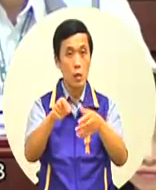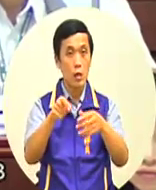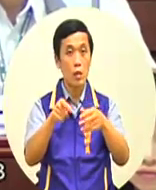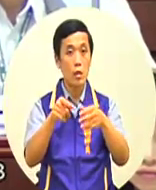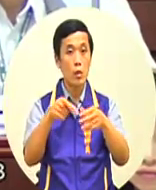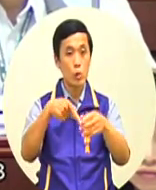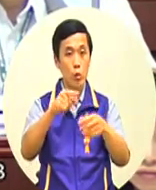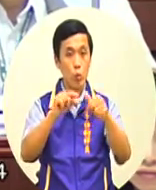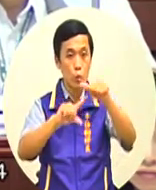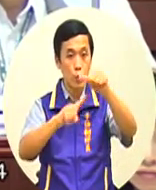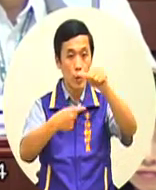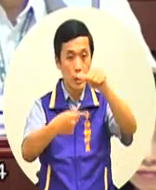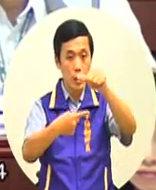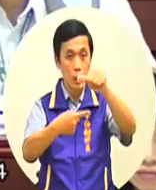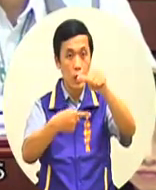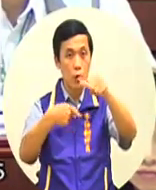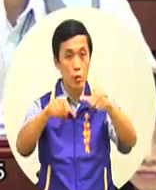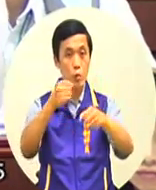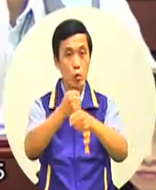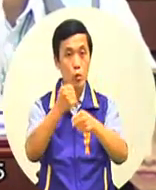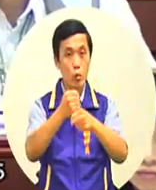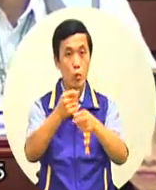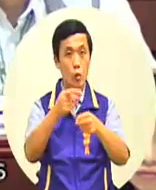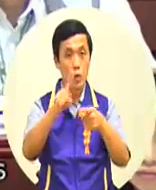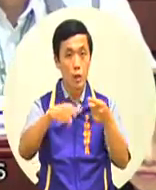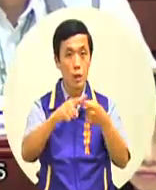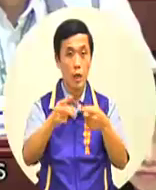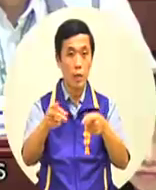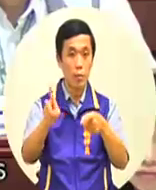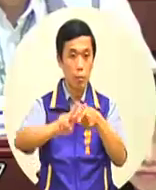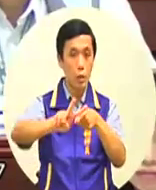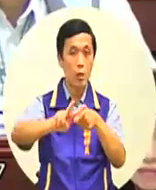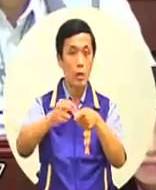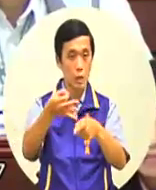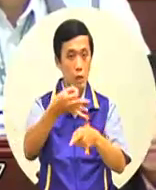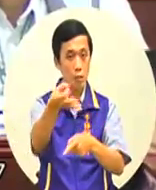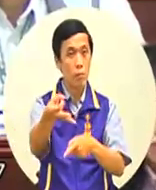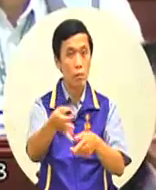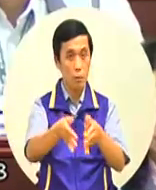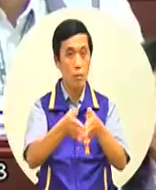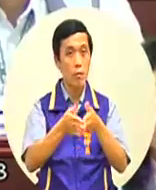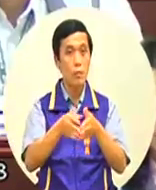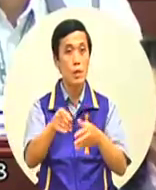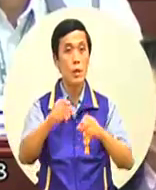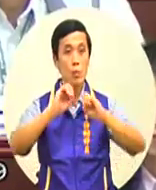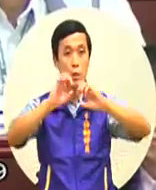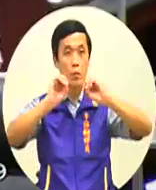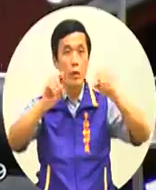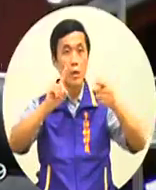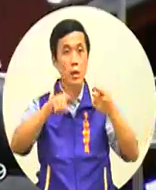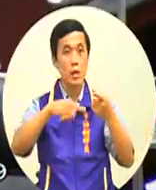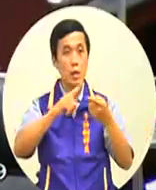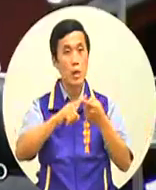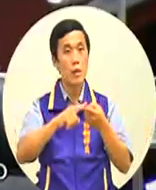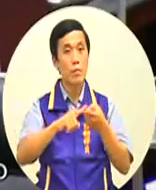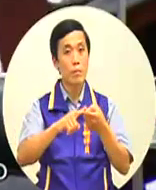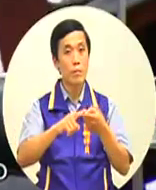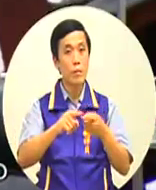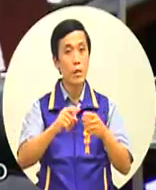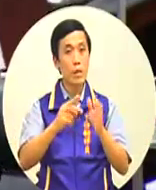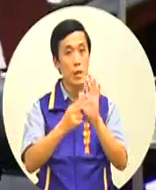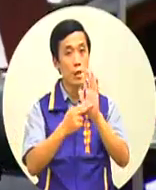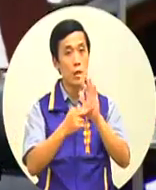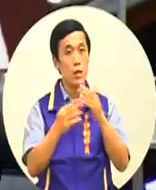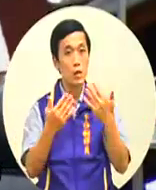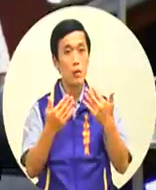资。 这些宣导吼，有些在做。做迄个小生意，我讲真嘞，大家都爱